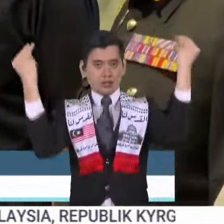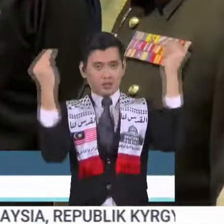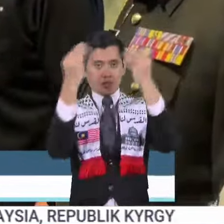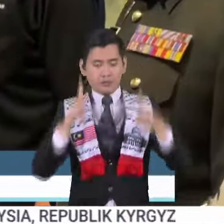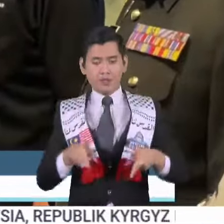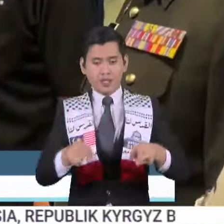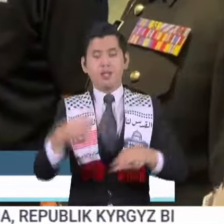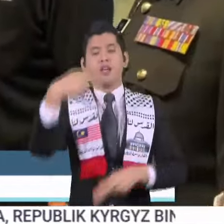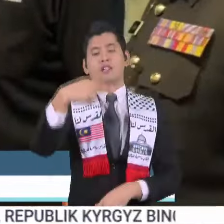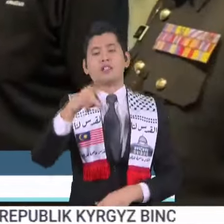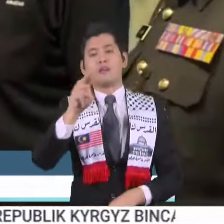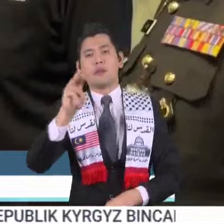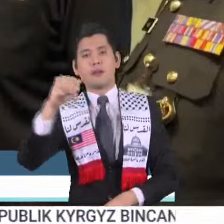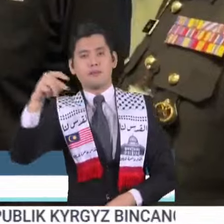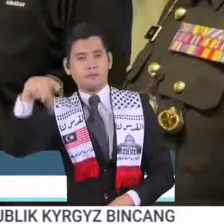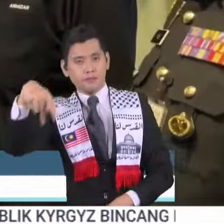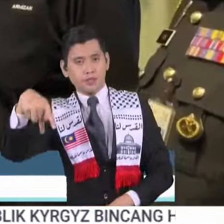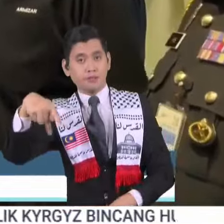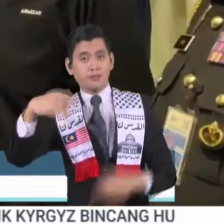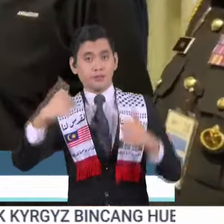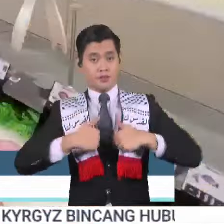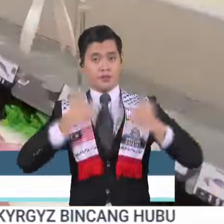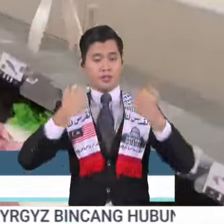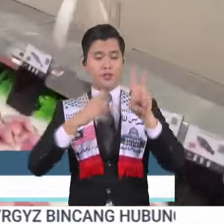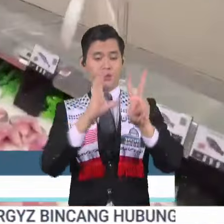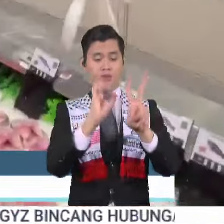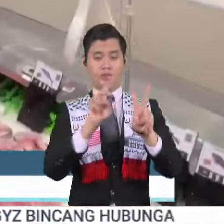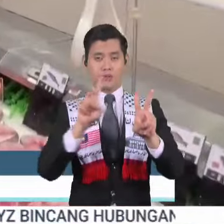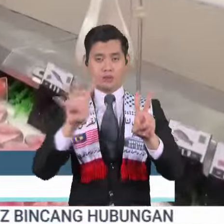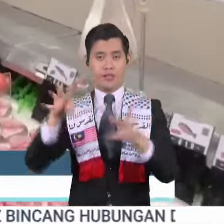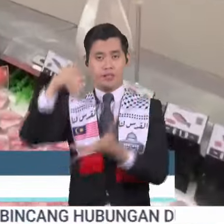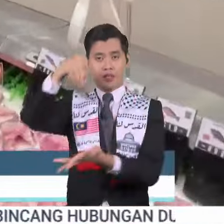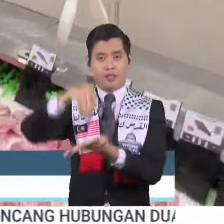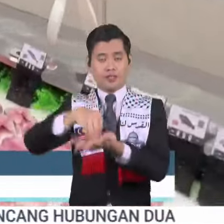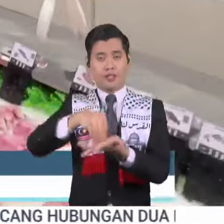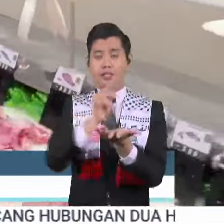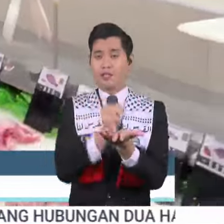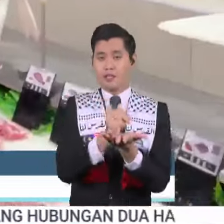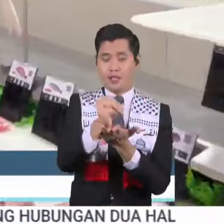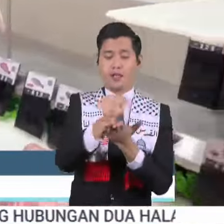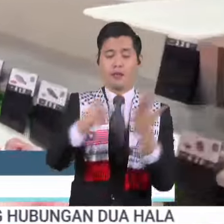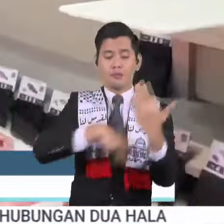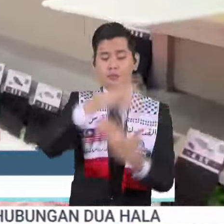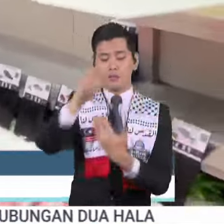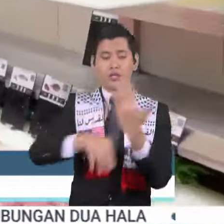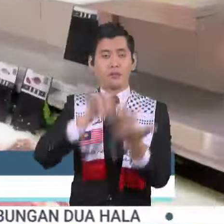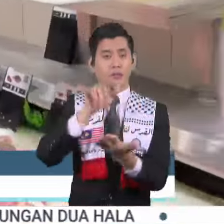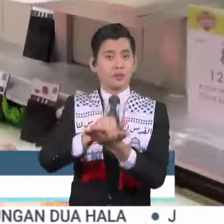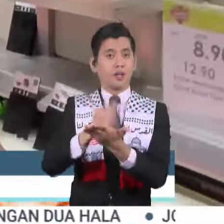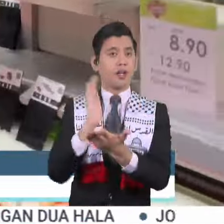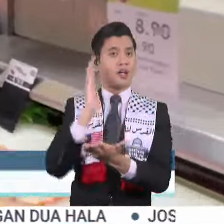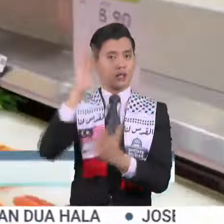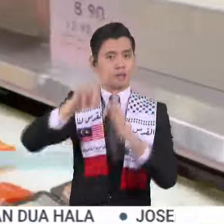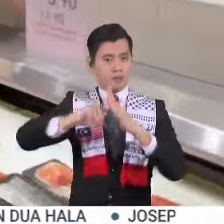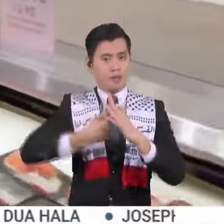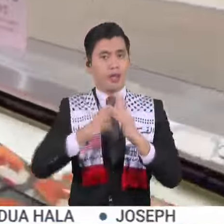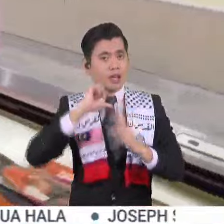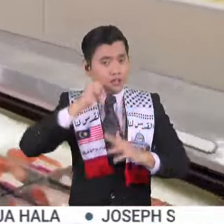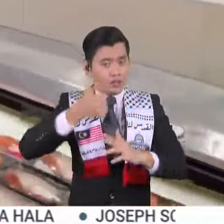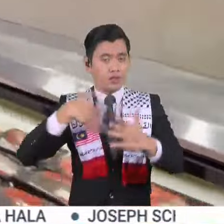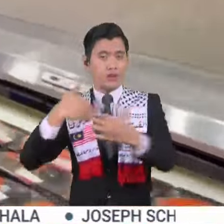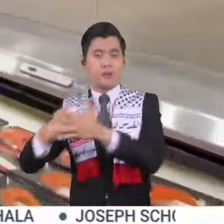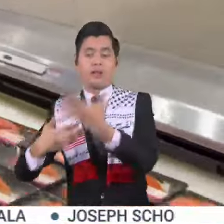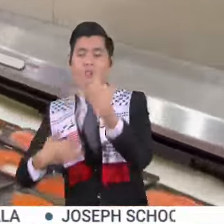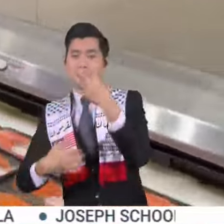pelancaran SHMMP Hari Raya Aidilfitri 2024 di Nilai. Skim berkenaan berkuat kuasa mulai esok hingga